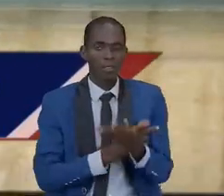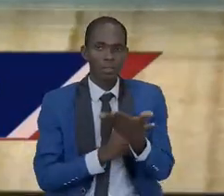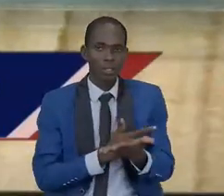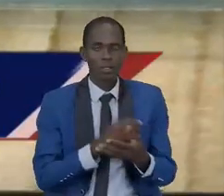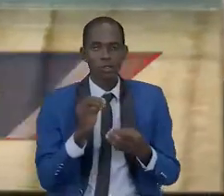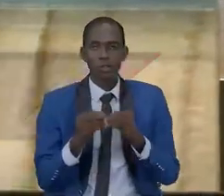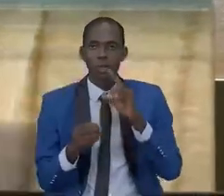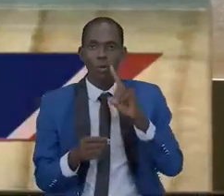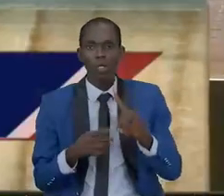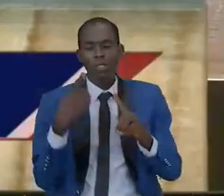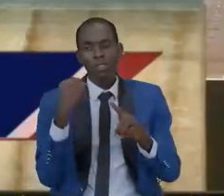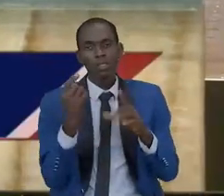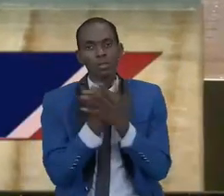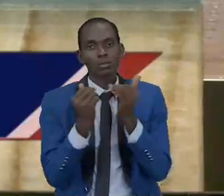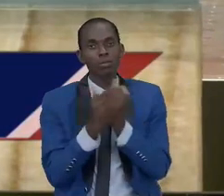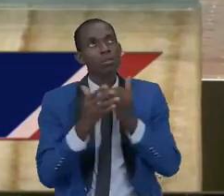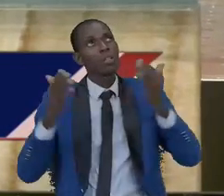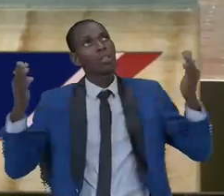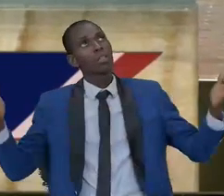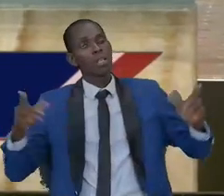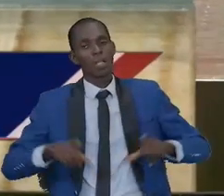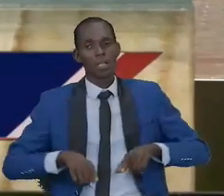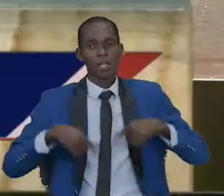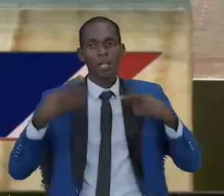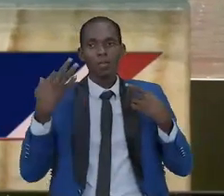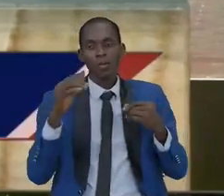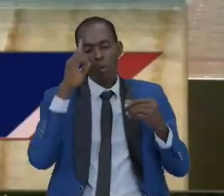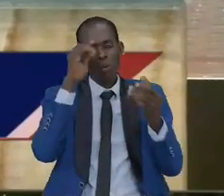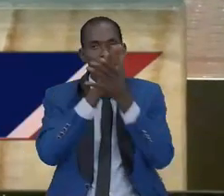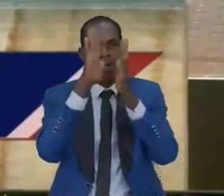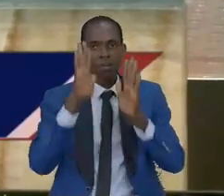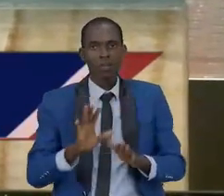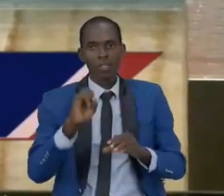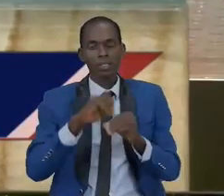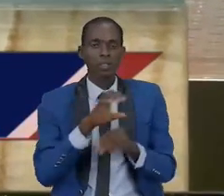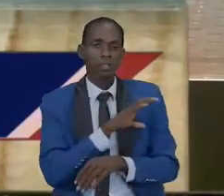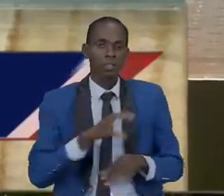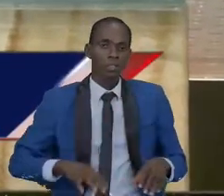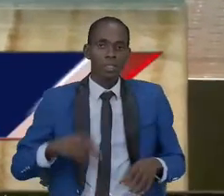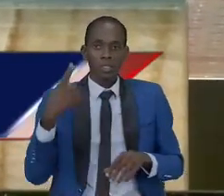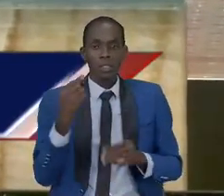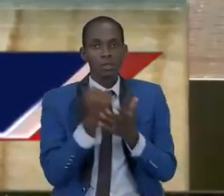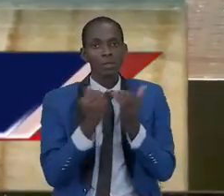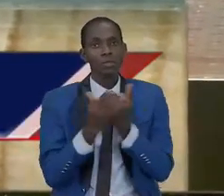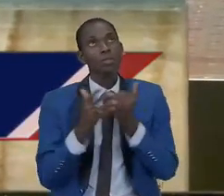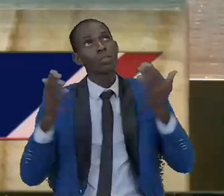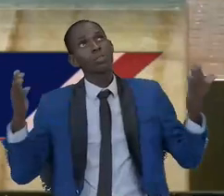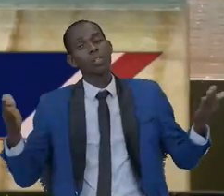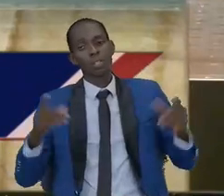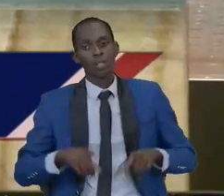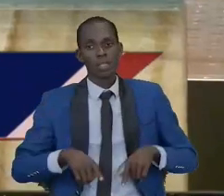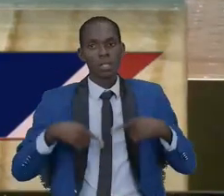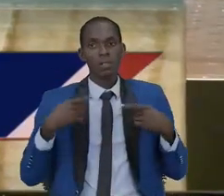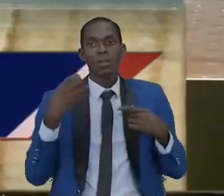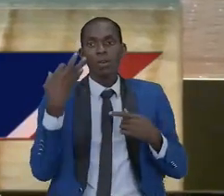la foi prenez élément c'est la vie crucifié des croyants en Christ la vie crucifié les croyants en Christ